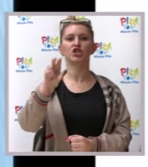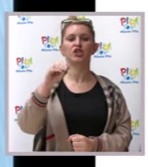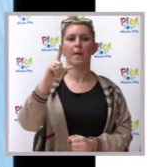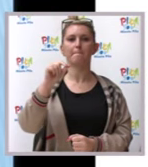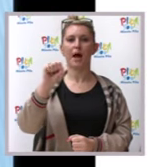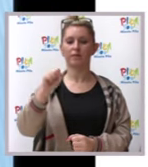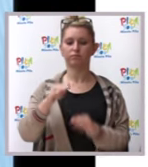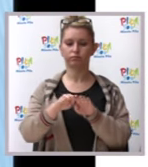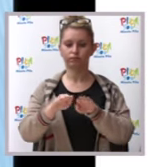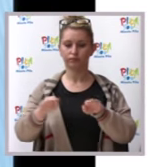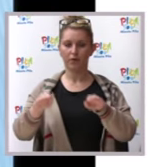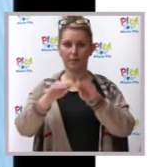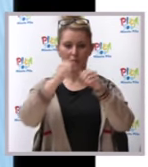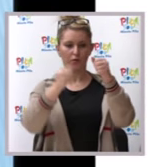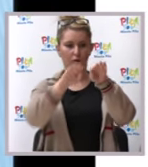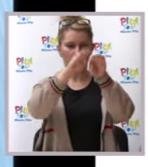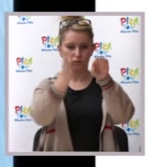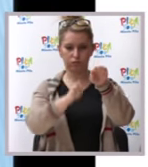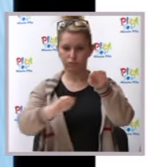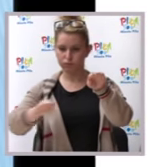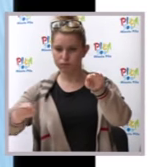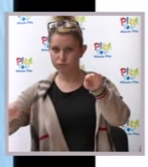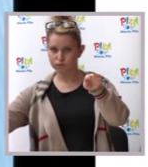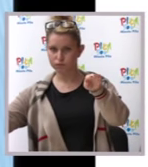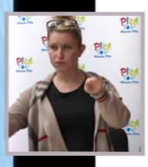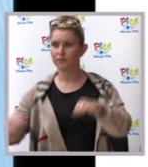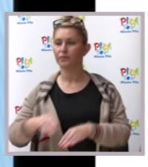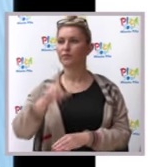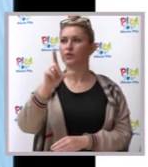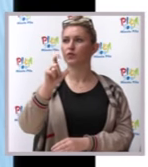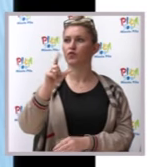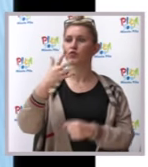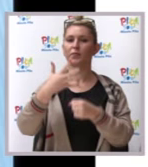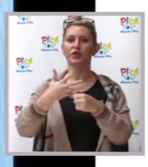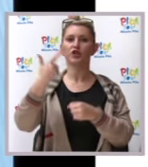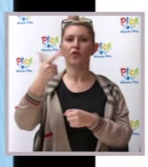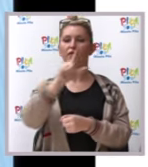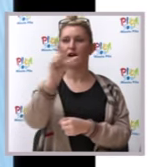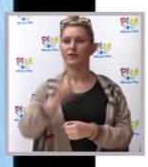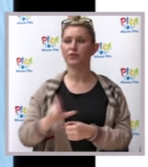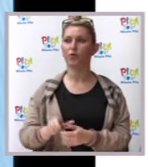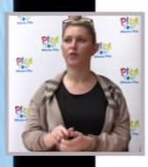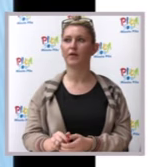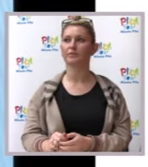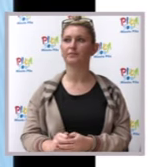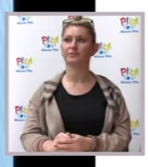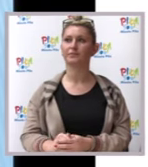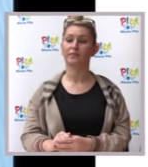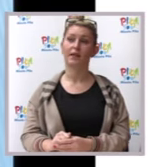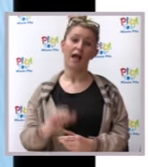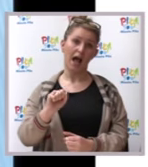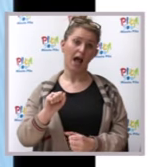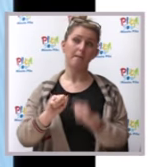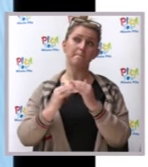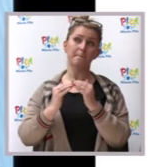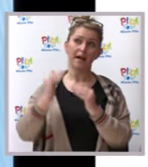Rady, została ustalona na poziomie 252 zł, przy czym stawka maksymalna obowiązująca